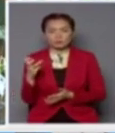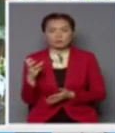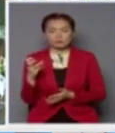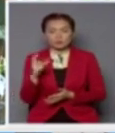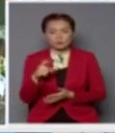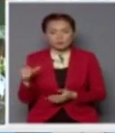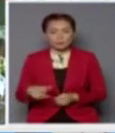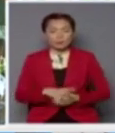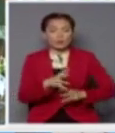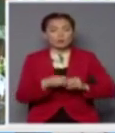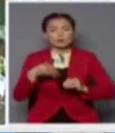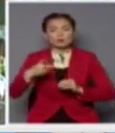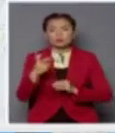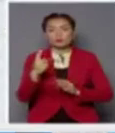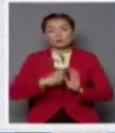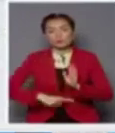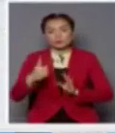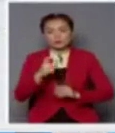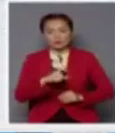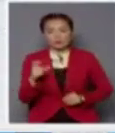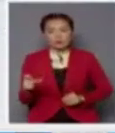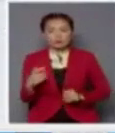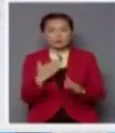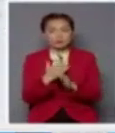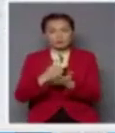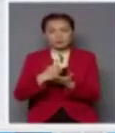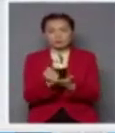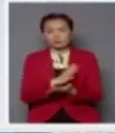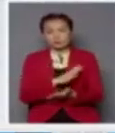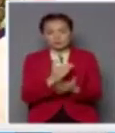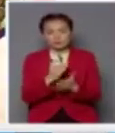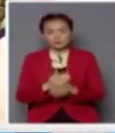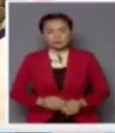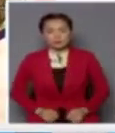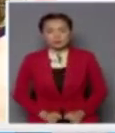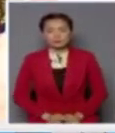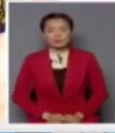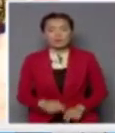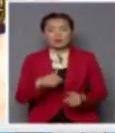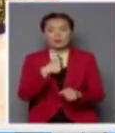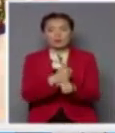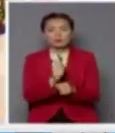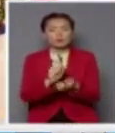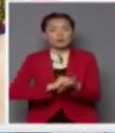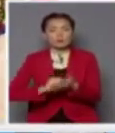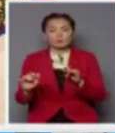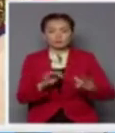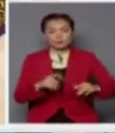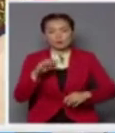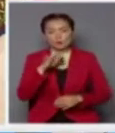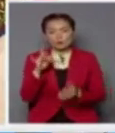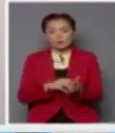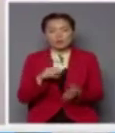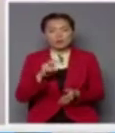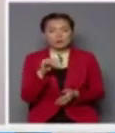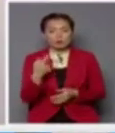3300. Барлығы 4271 адамға тағайындалды. Қойылатын басты талап, құжат тапсырушы Атырау